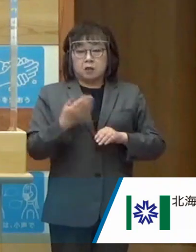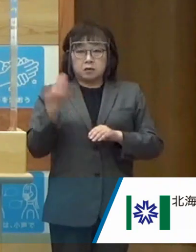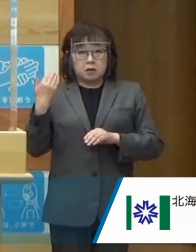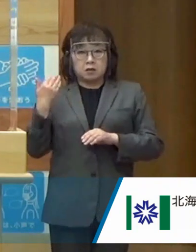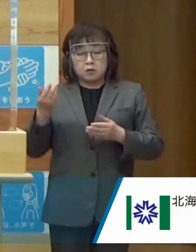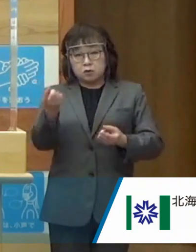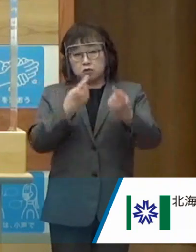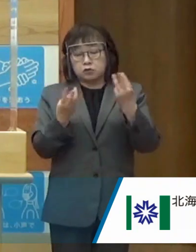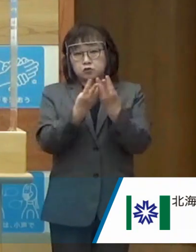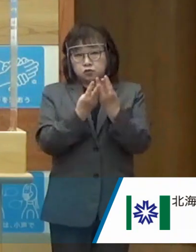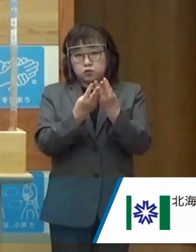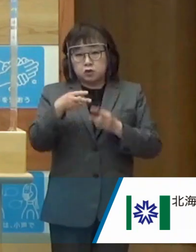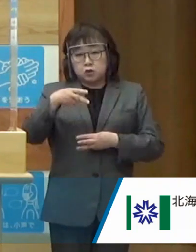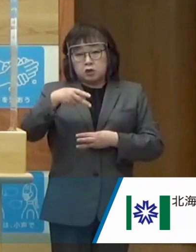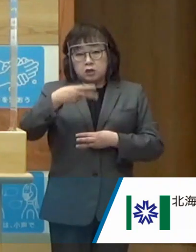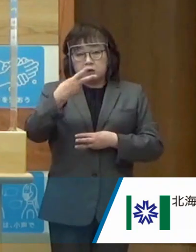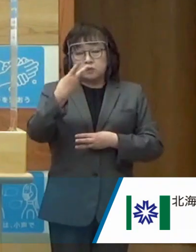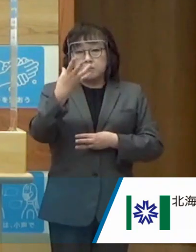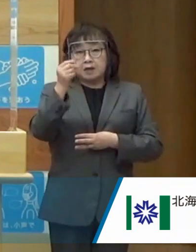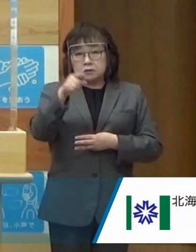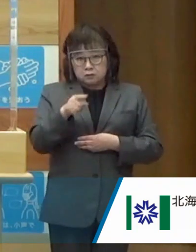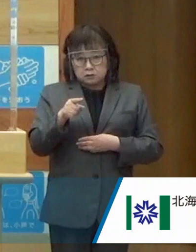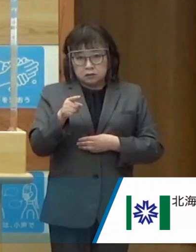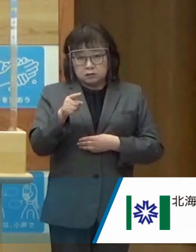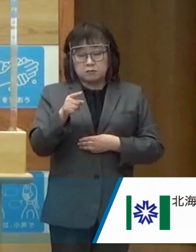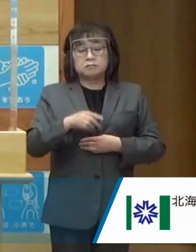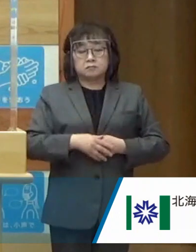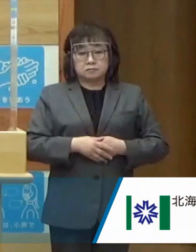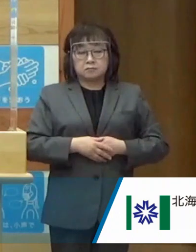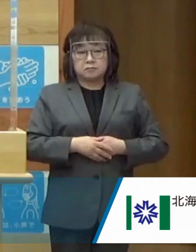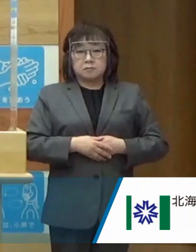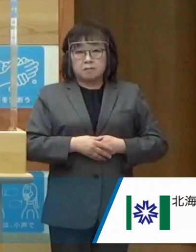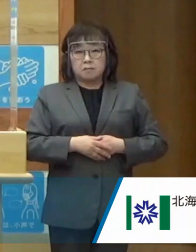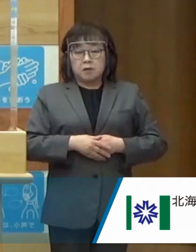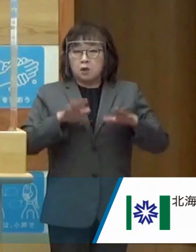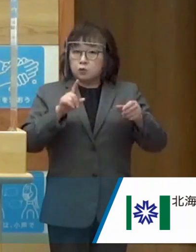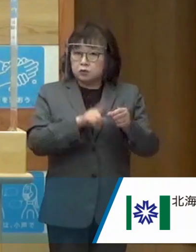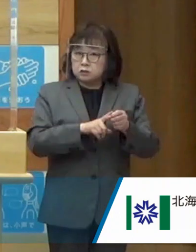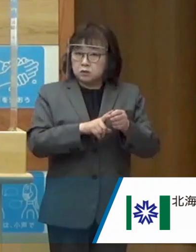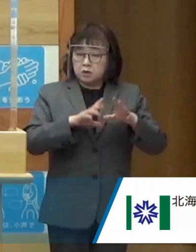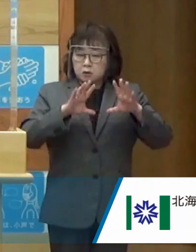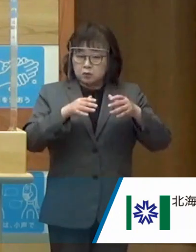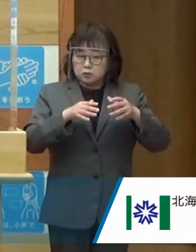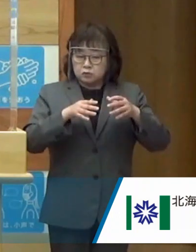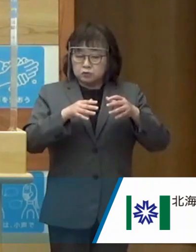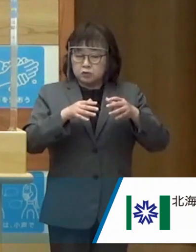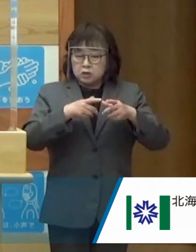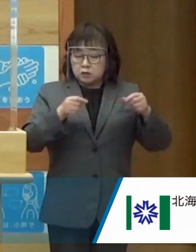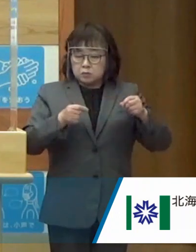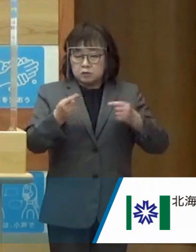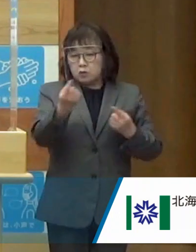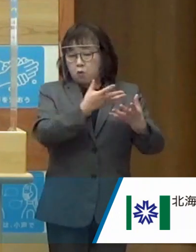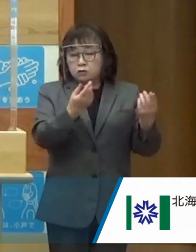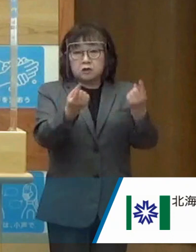回の来場者数は約202万人ということであります。今年は国内外から多くの方々が